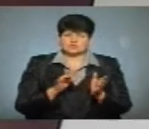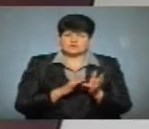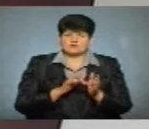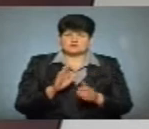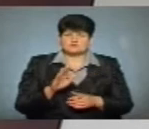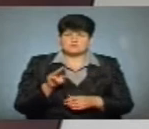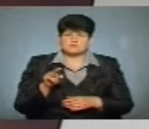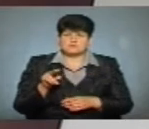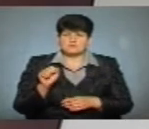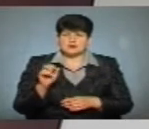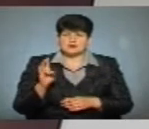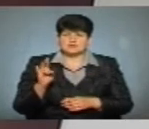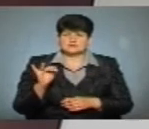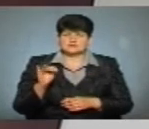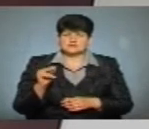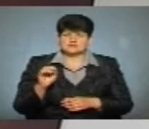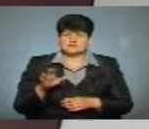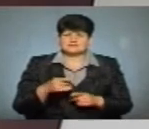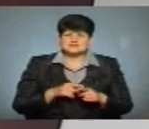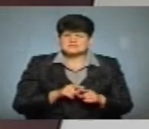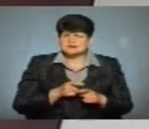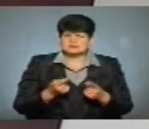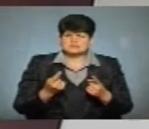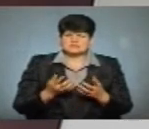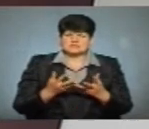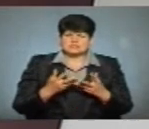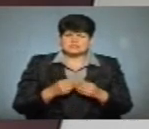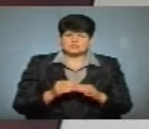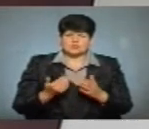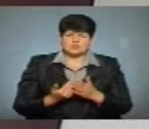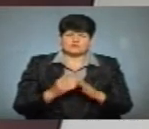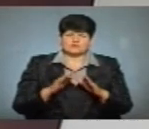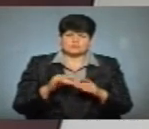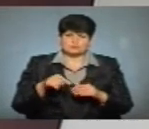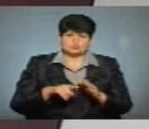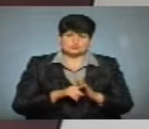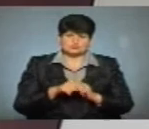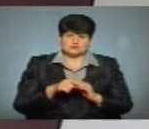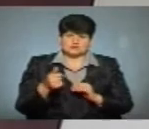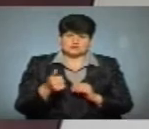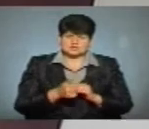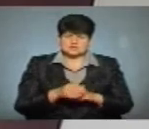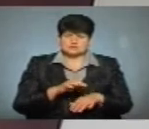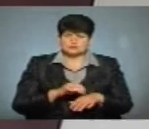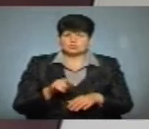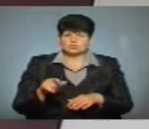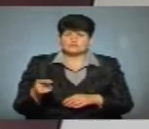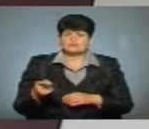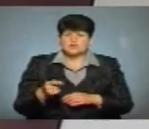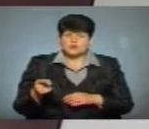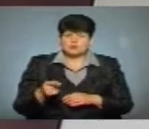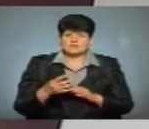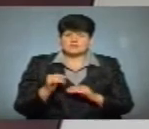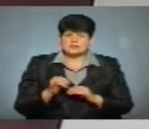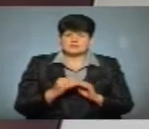Паничев. За його словами, це найбільша кількість нових випадків COVID-19 з початку цього тижня. Захворіли люди в Тернополі та